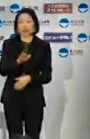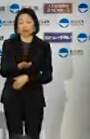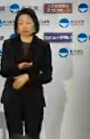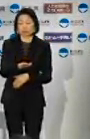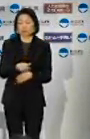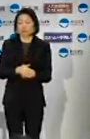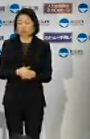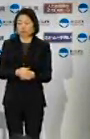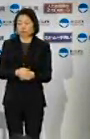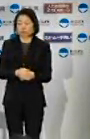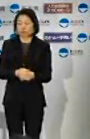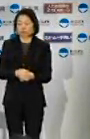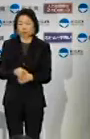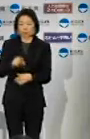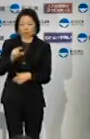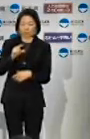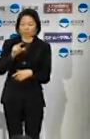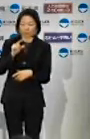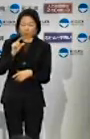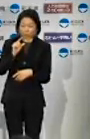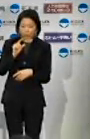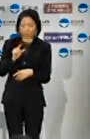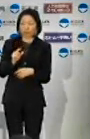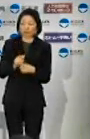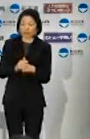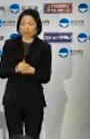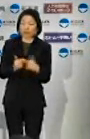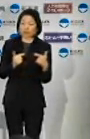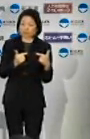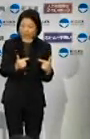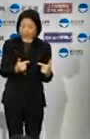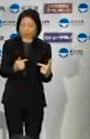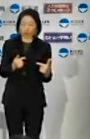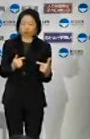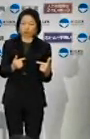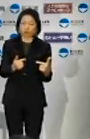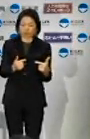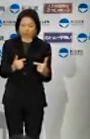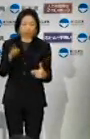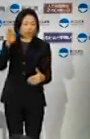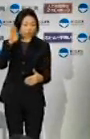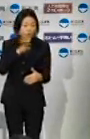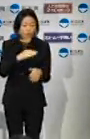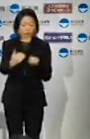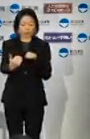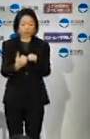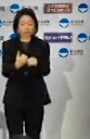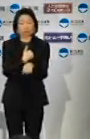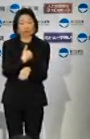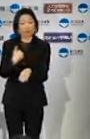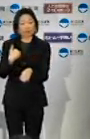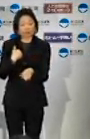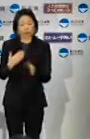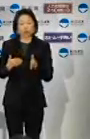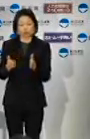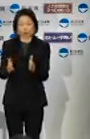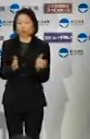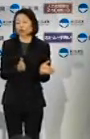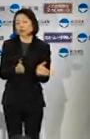ったもう少しバスとか大型バスが通れるような道路整備という部分